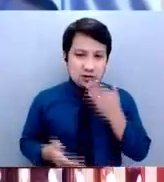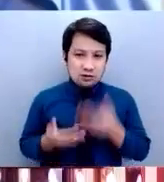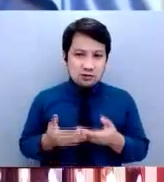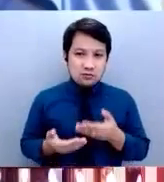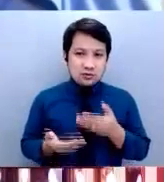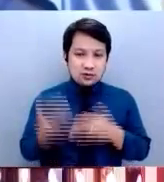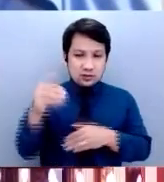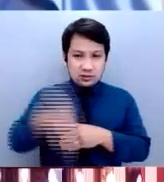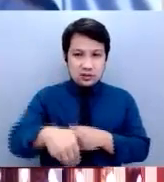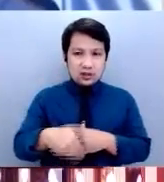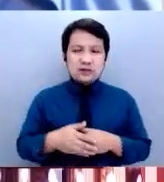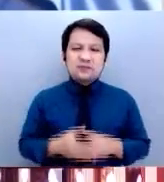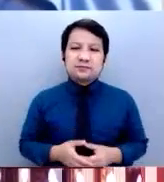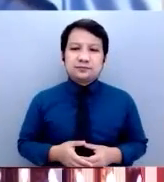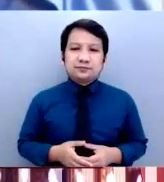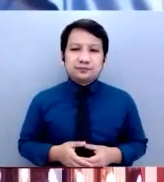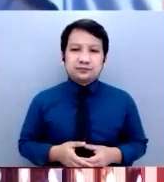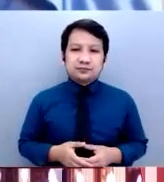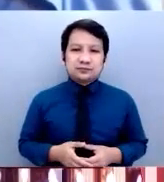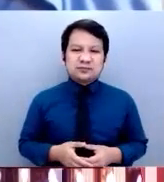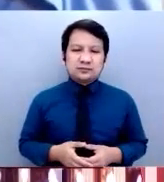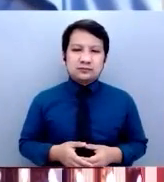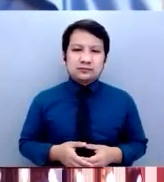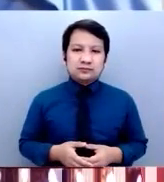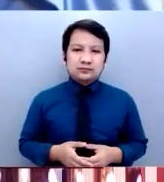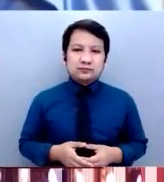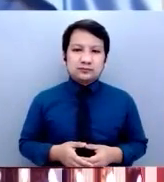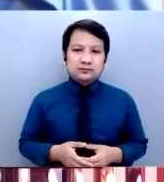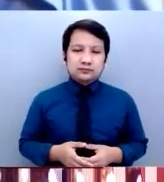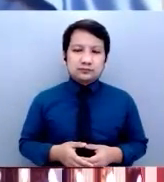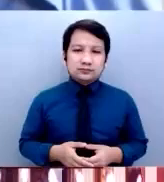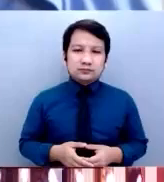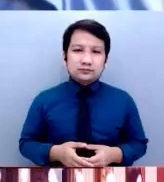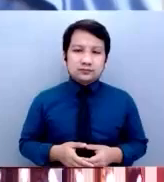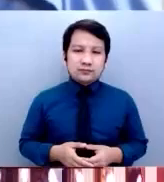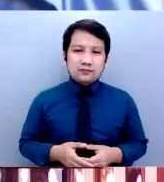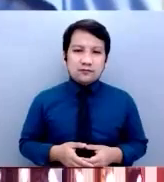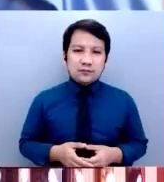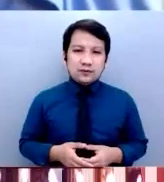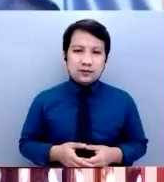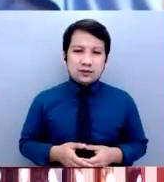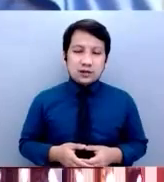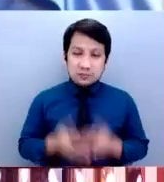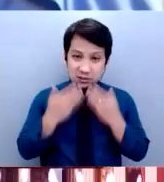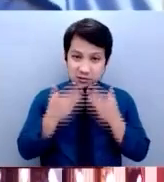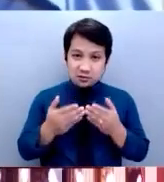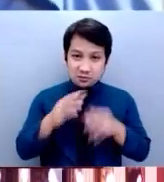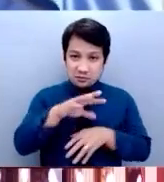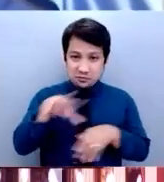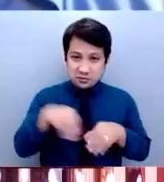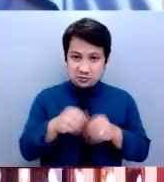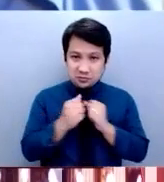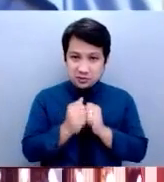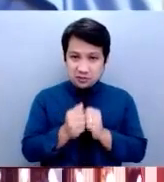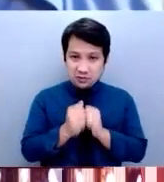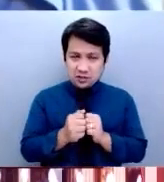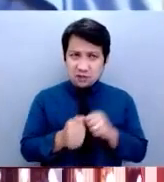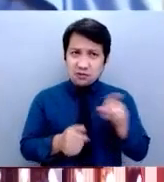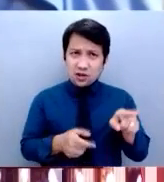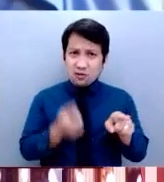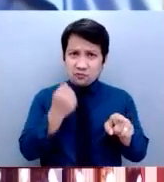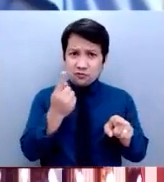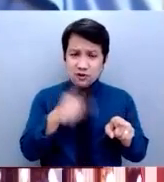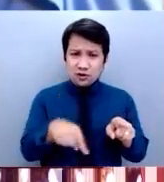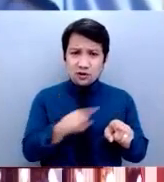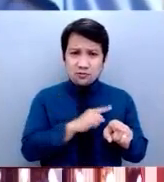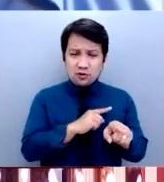sir. Magandang gabi naman po sa inyo. Hi, sir. Thank you for joining us, sir. Sir, we understand po, according to